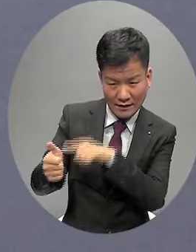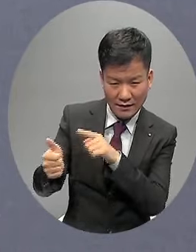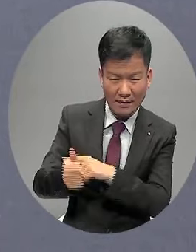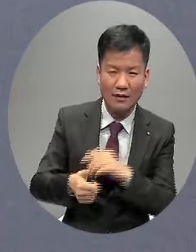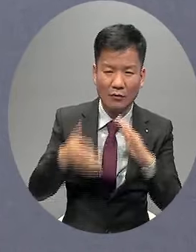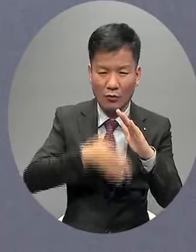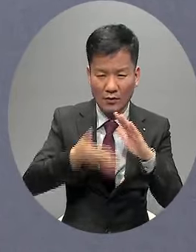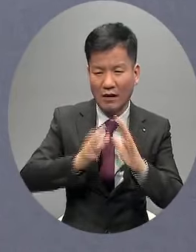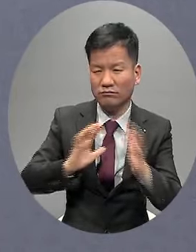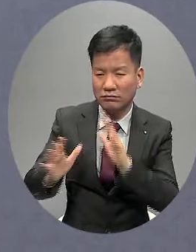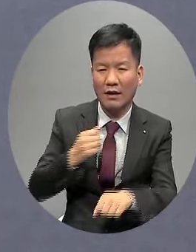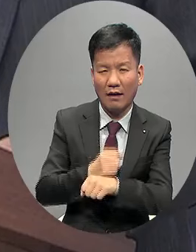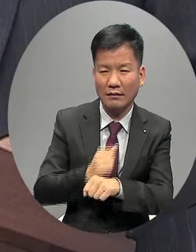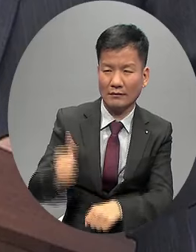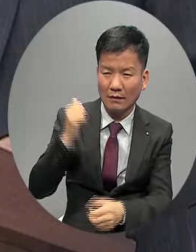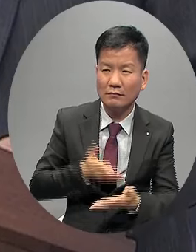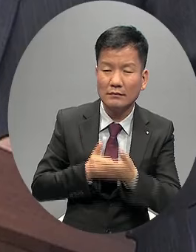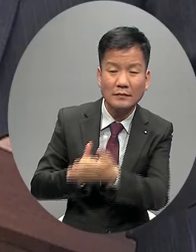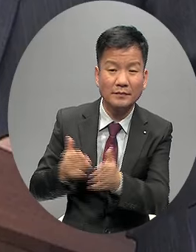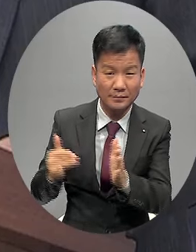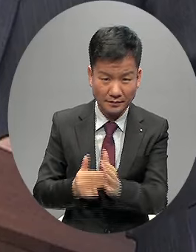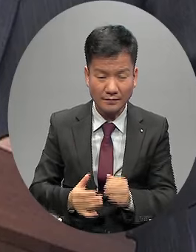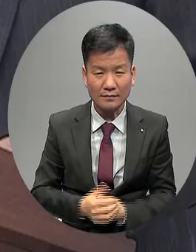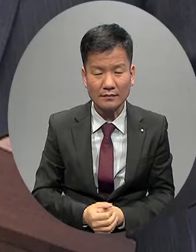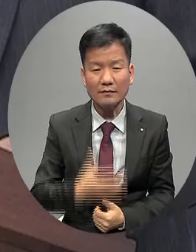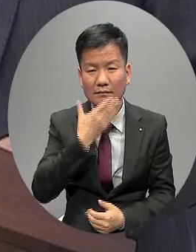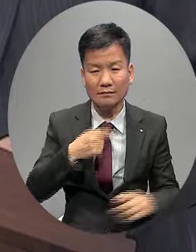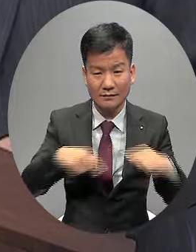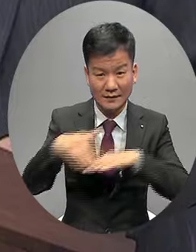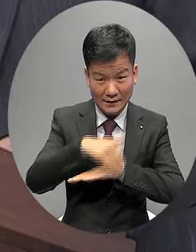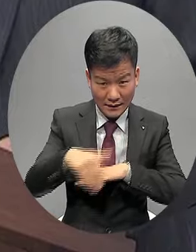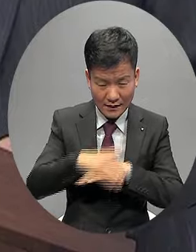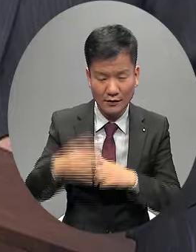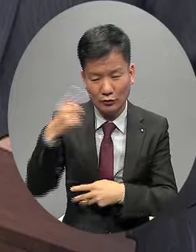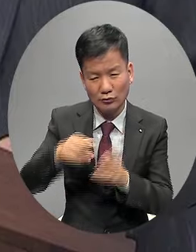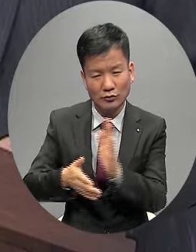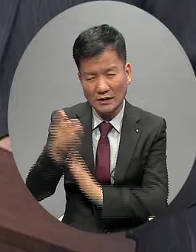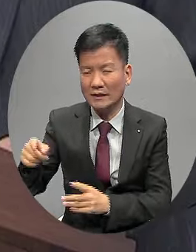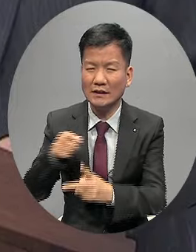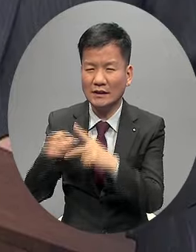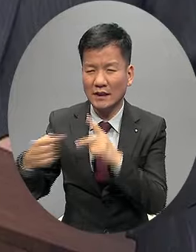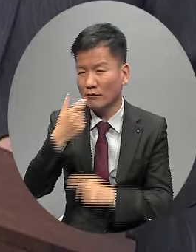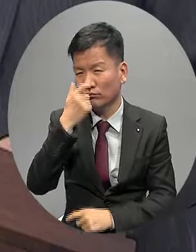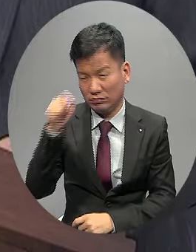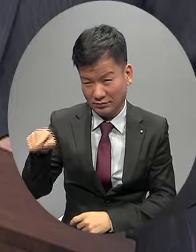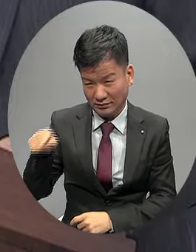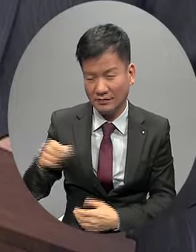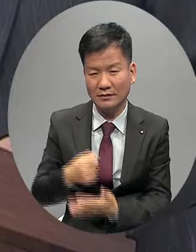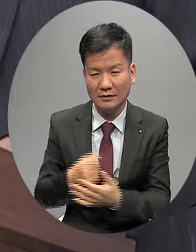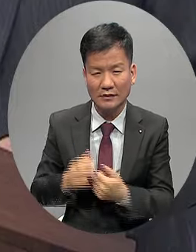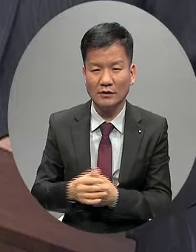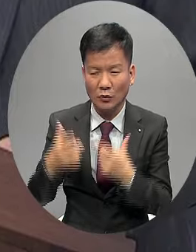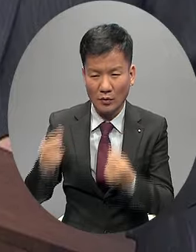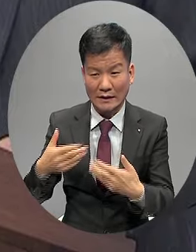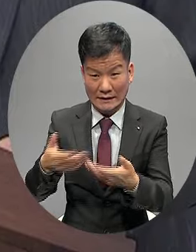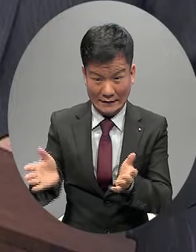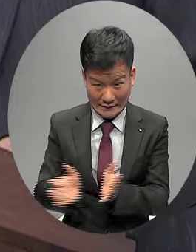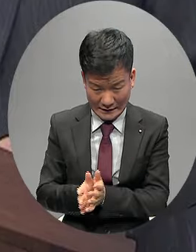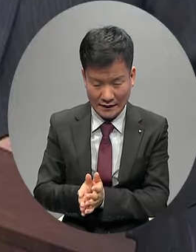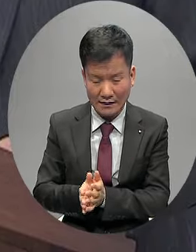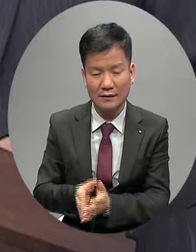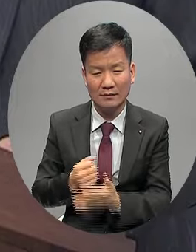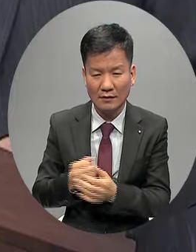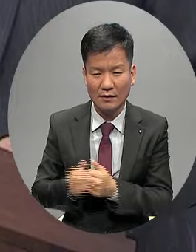공개 토론을 제안했습니다. 복지 정책에 대한 청주시의 이해가 부족한 상태라면서 같은 당 소속